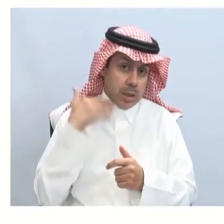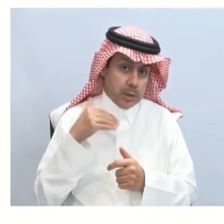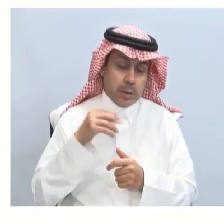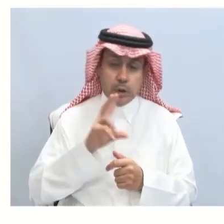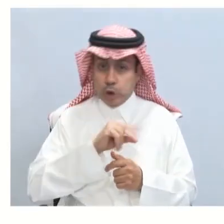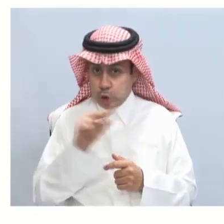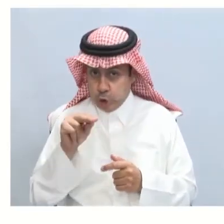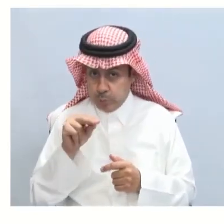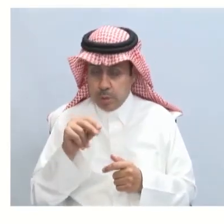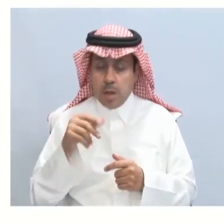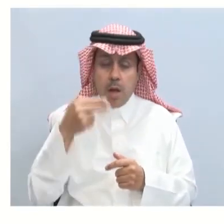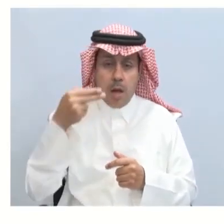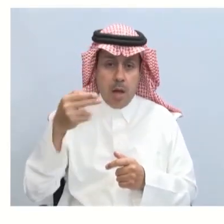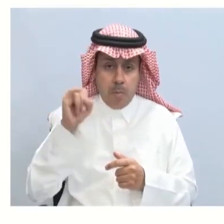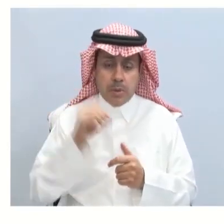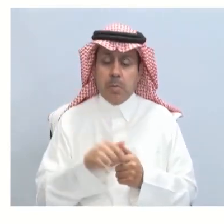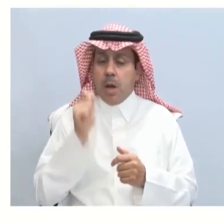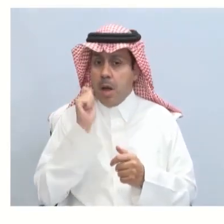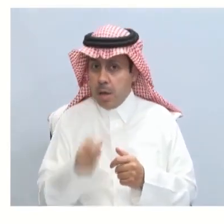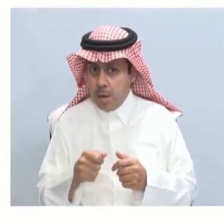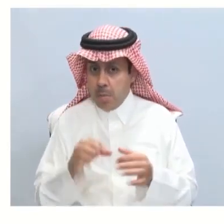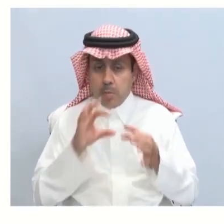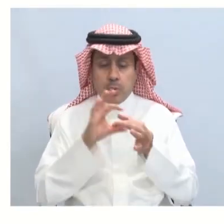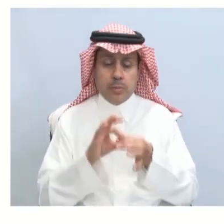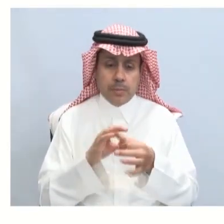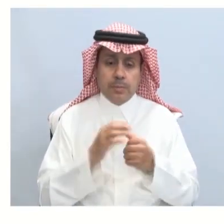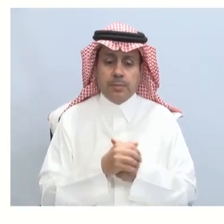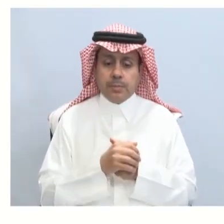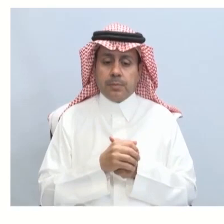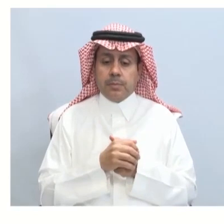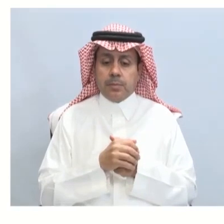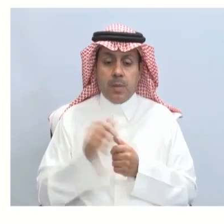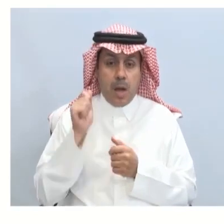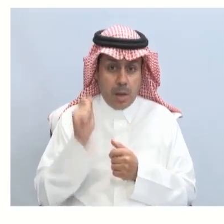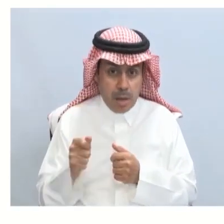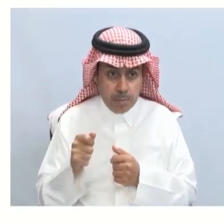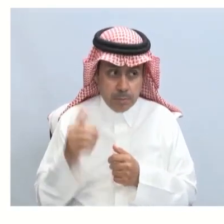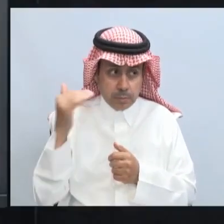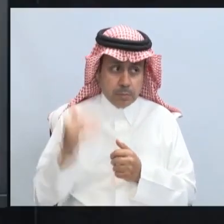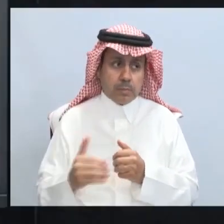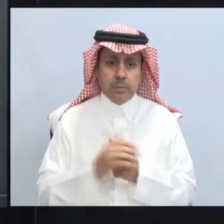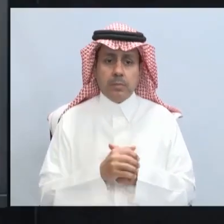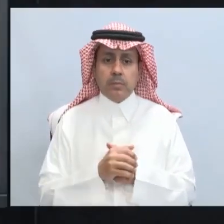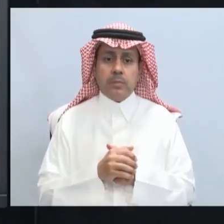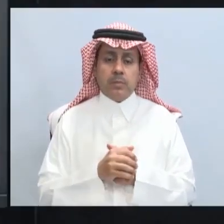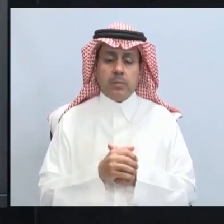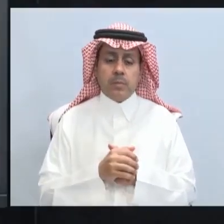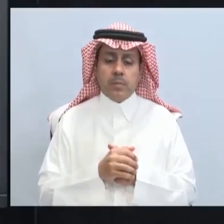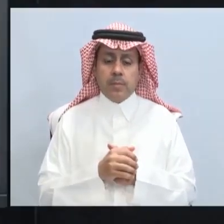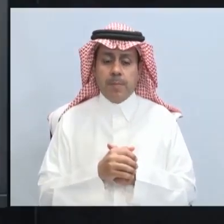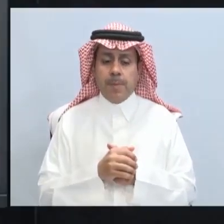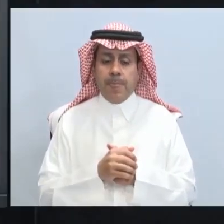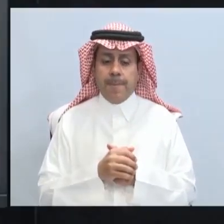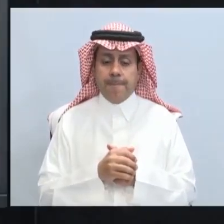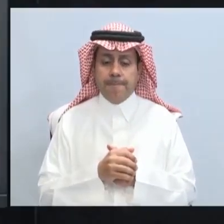والقتل خطا من حيث الاحكام المترتبه على كل منهما احكام مترتبه على الخطا وعلى شبه العمد